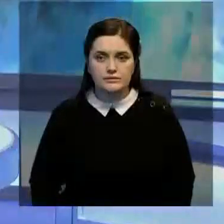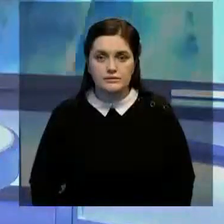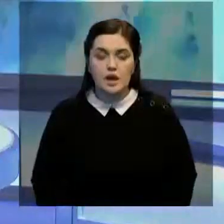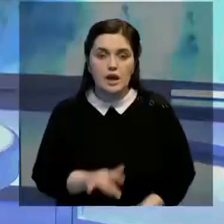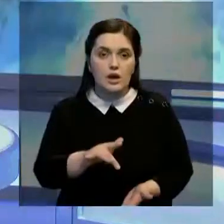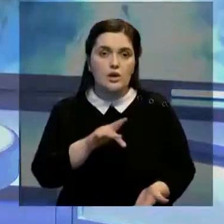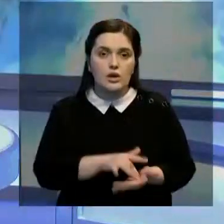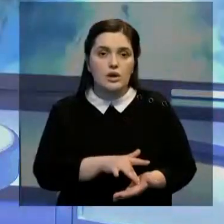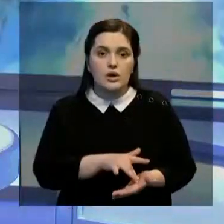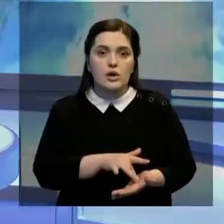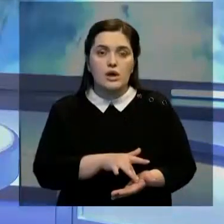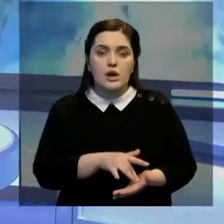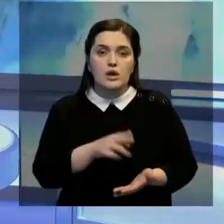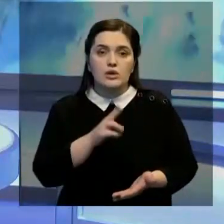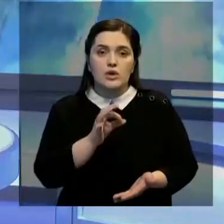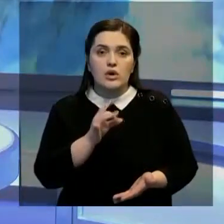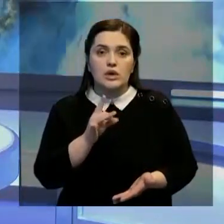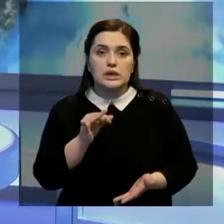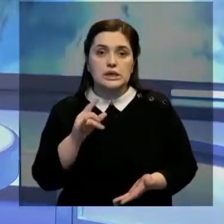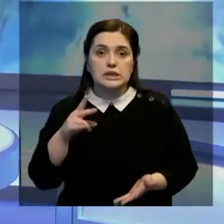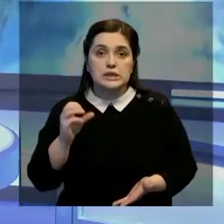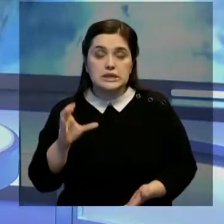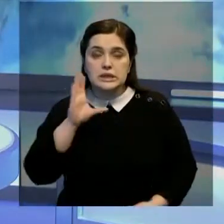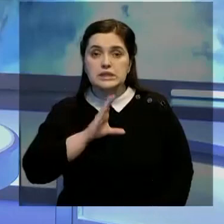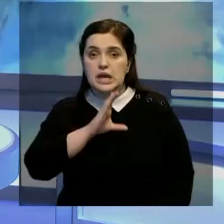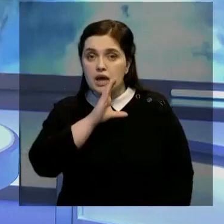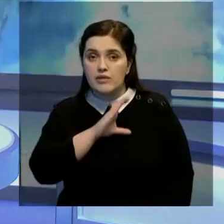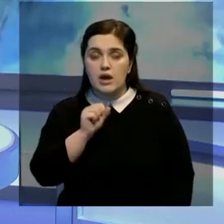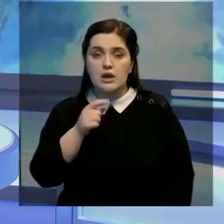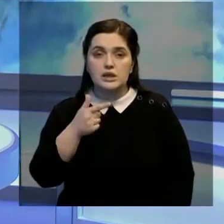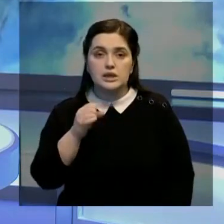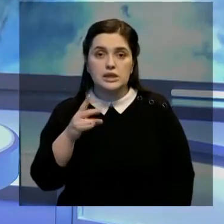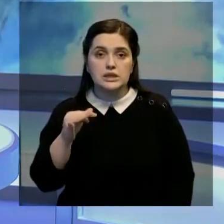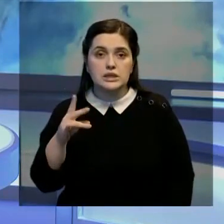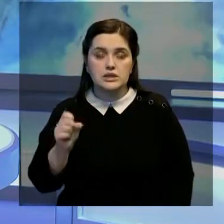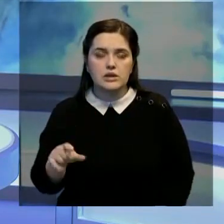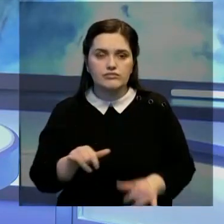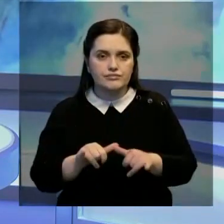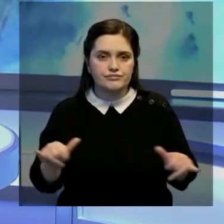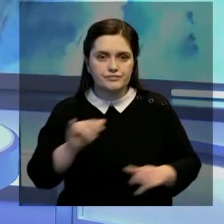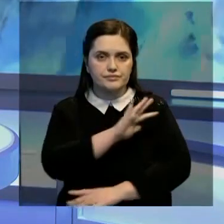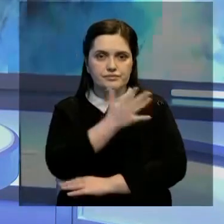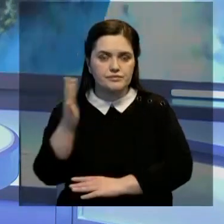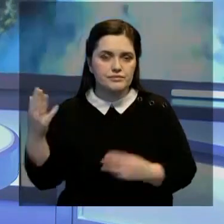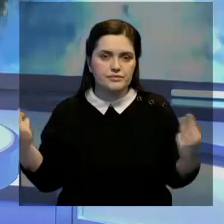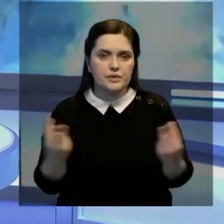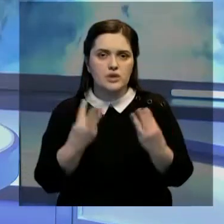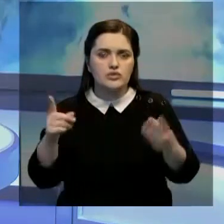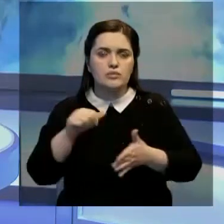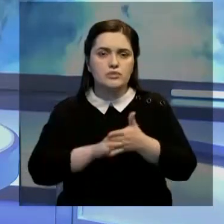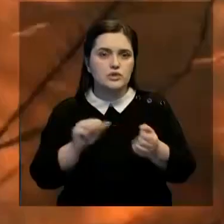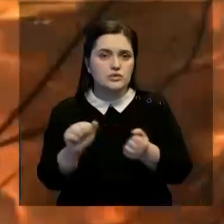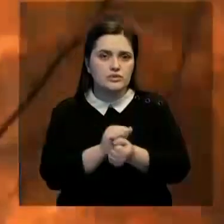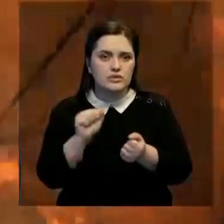Провинцию Корриентес на северо-востоке Аргентины охватили лесные пожары. Распространению огня способствуют засуха и сильная